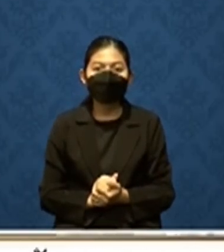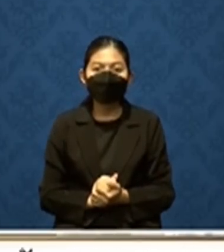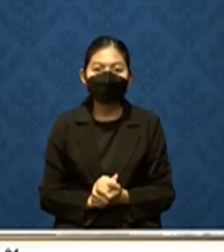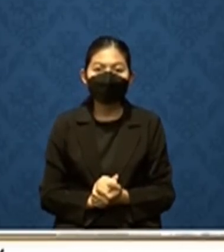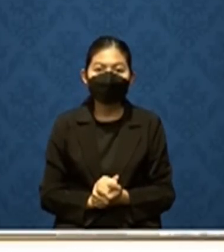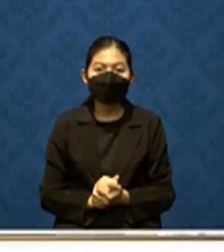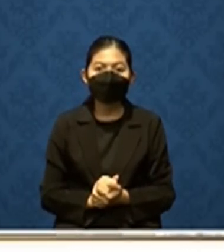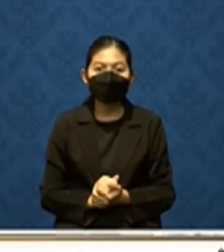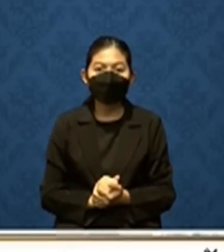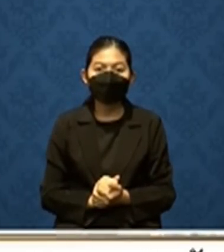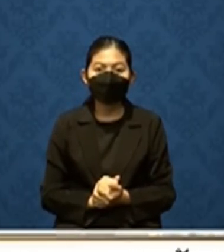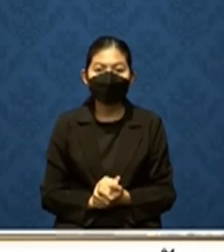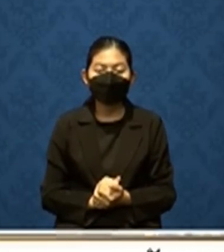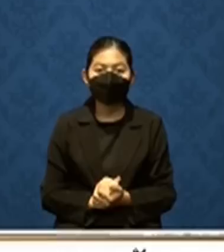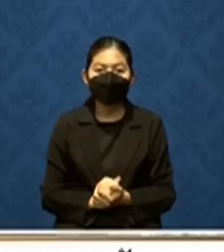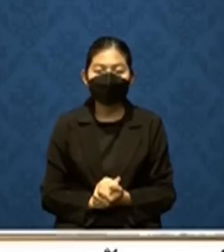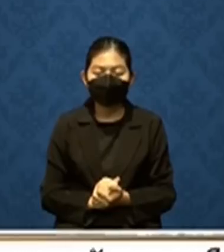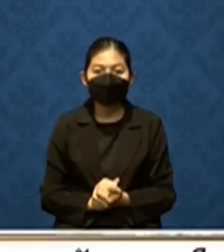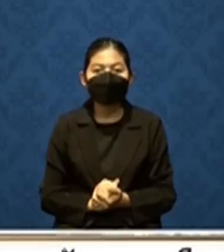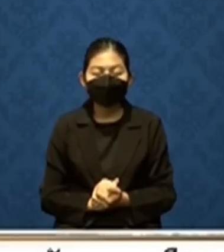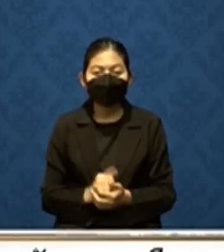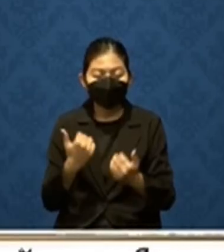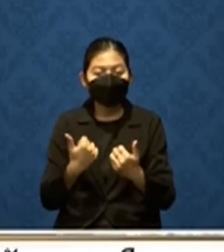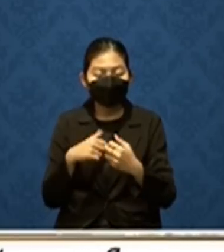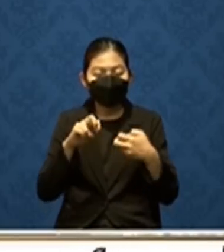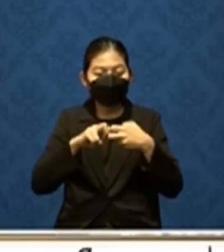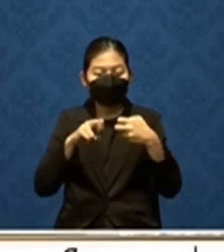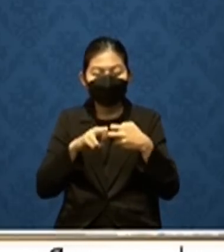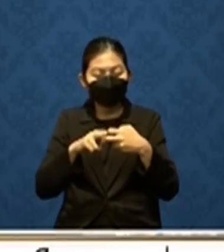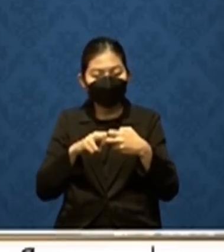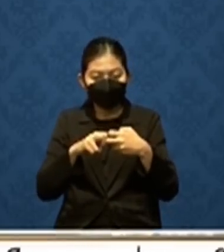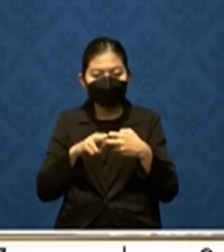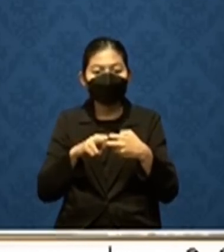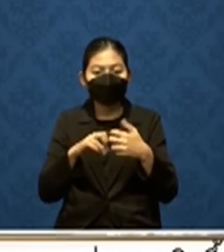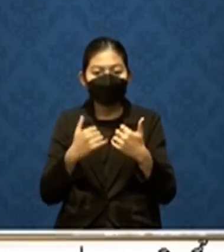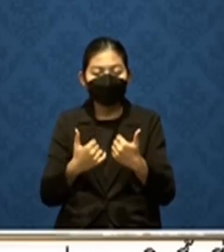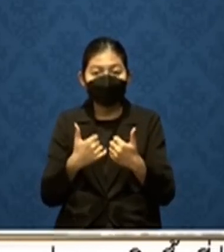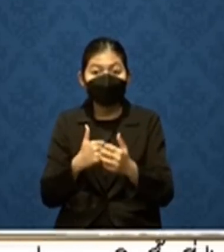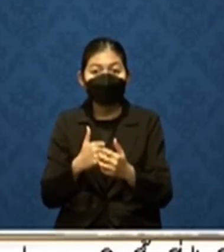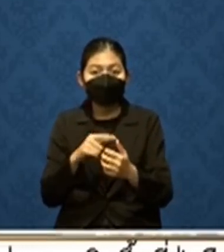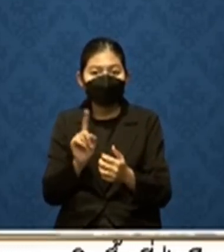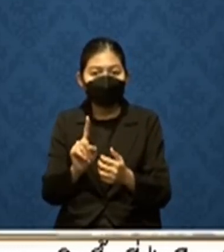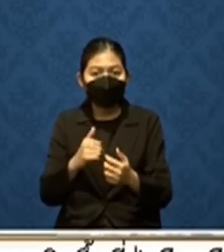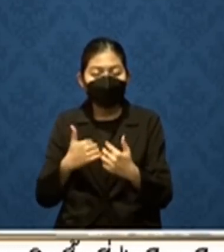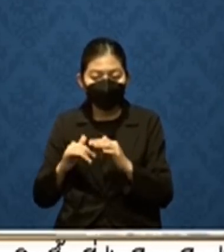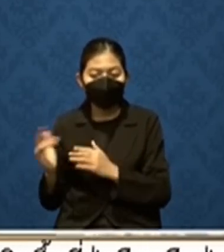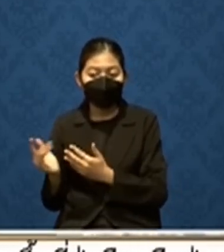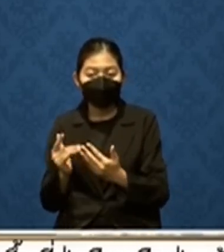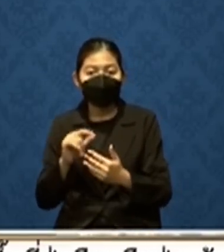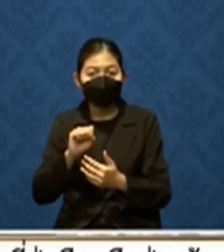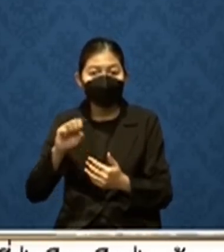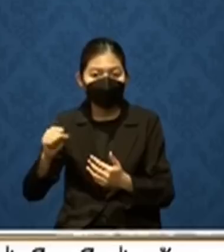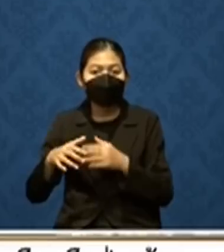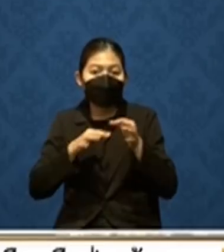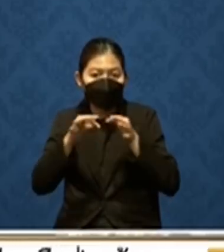พี่กำลังกลับแต่ถ้ามันชัดจะคอยติดตามรายละเอียดก็สมาชิกกลับมาขึ้นปลายมี